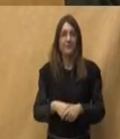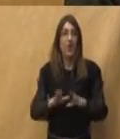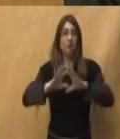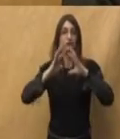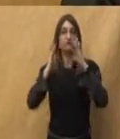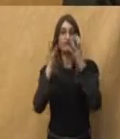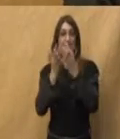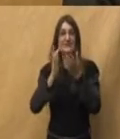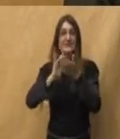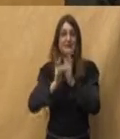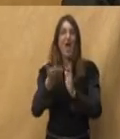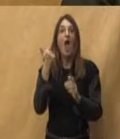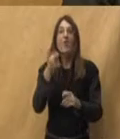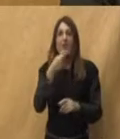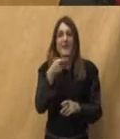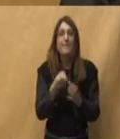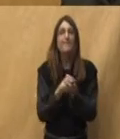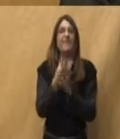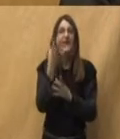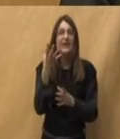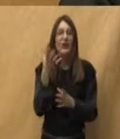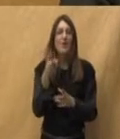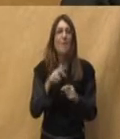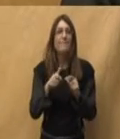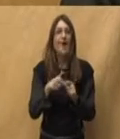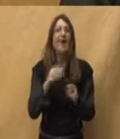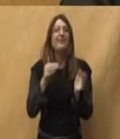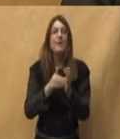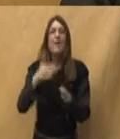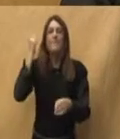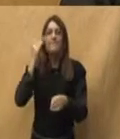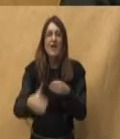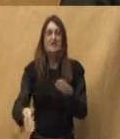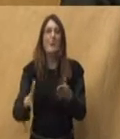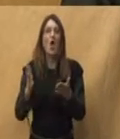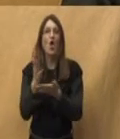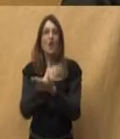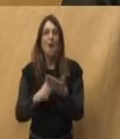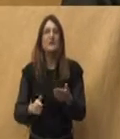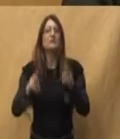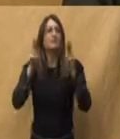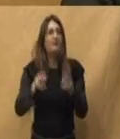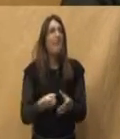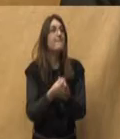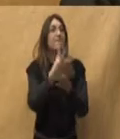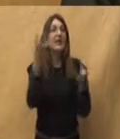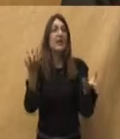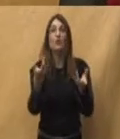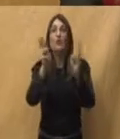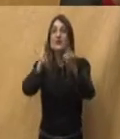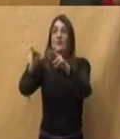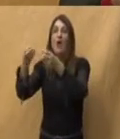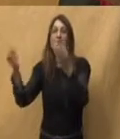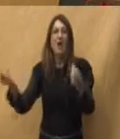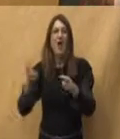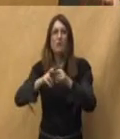zaokruženu cjelinu ako koristite prirodne materijale. Dakle, treba maksimalno koristiti prirodu dok priroda stoji na raspolaganju. Kad